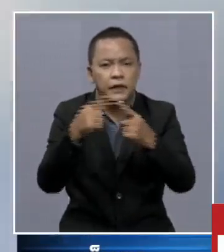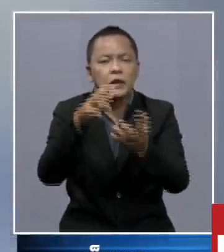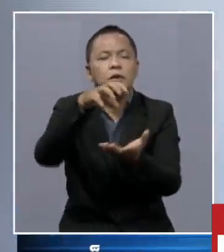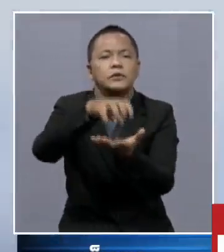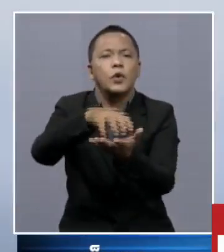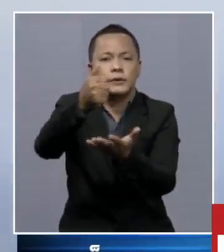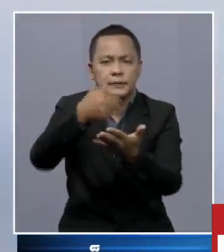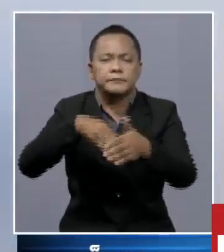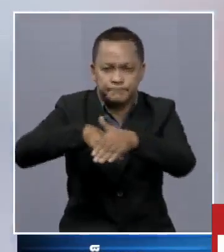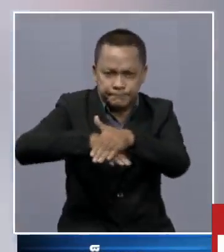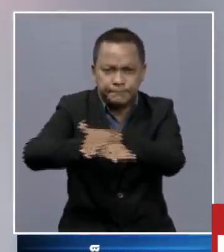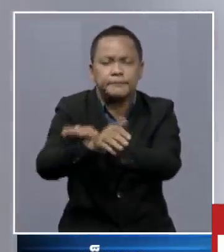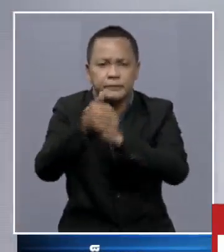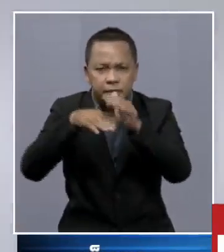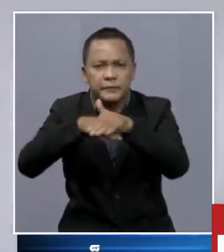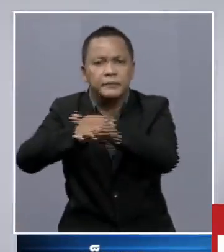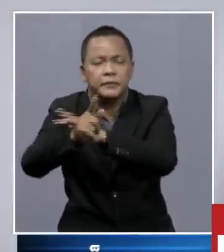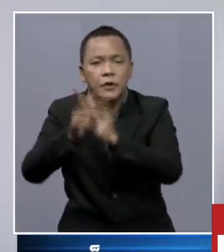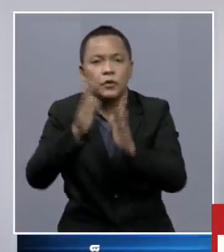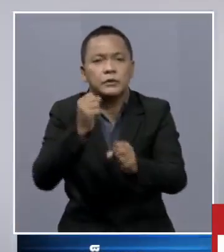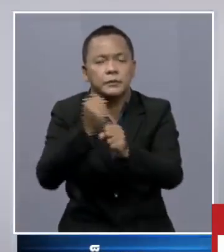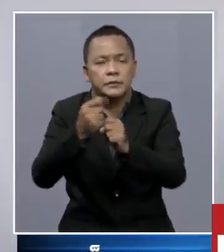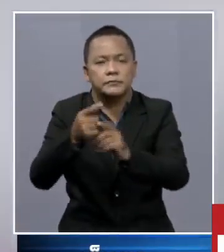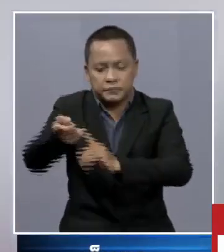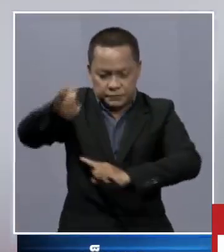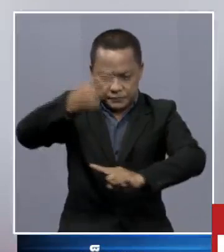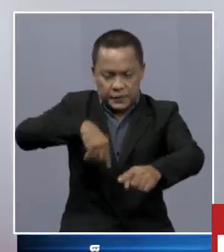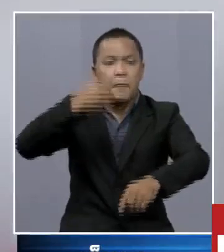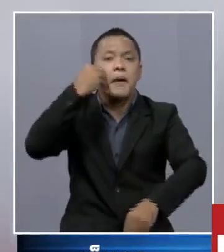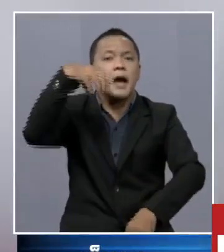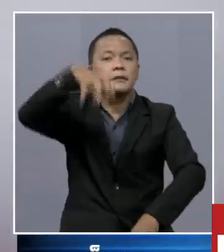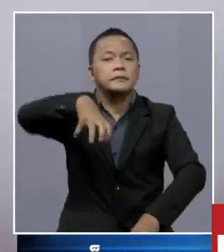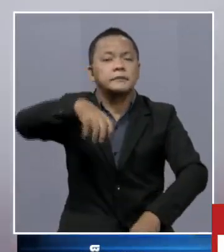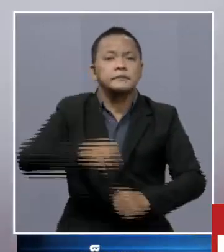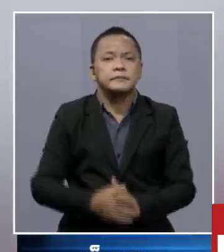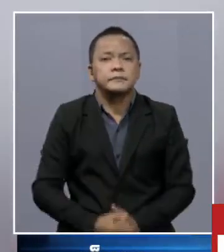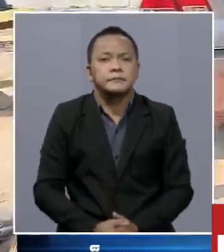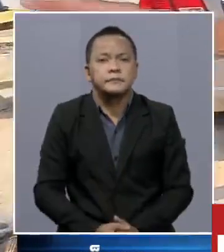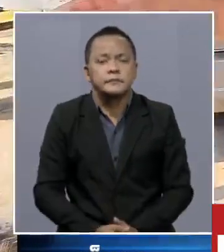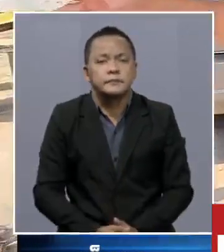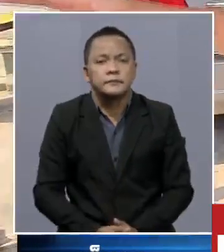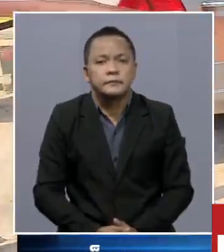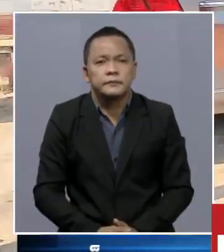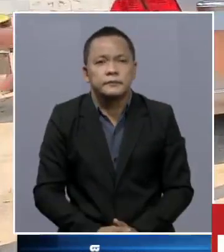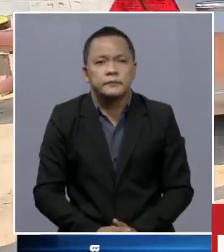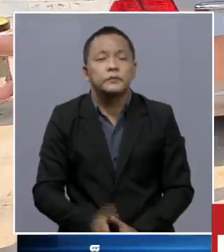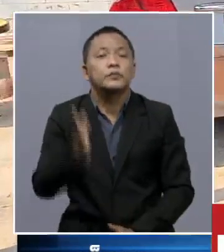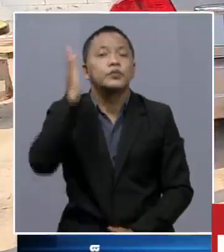โชคดีหนีรอดมาได้พอรอดมาได้เสร็ คนก่อเหตุก็ย้อนกบมาที่บ้านครับ